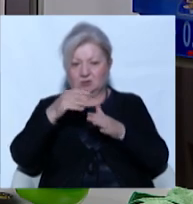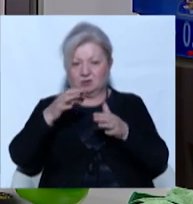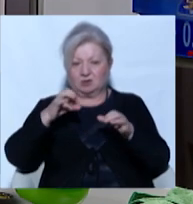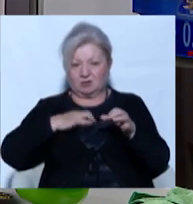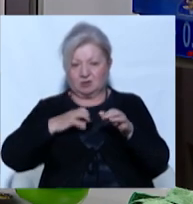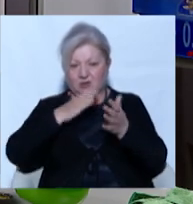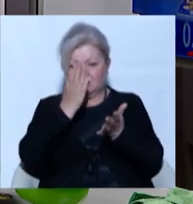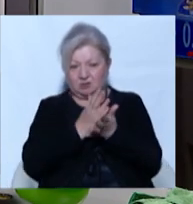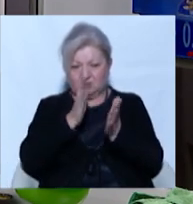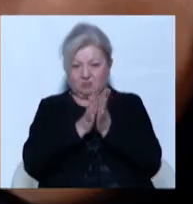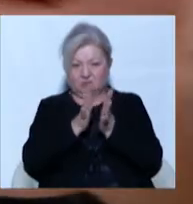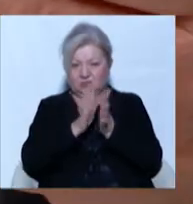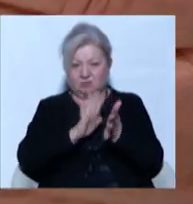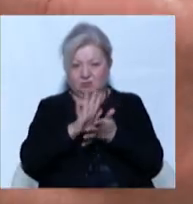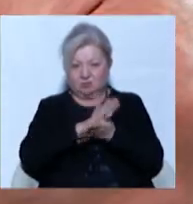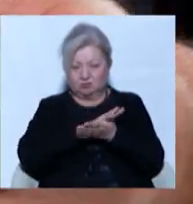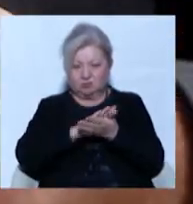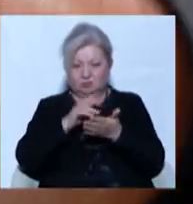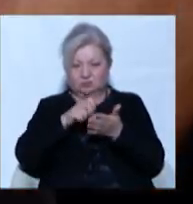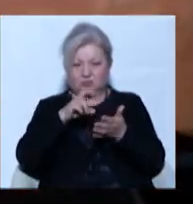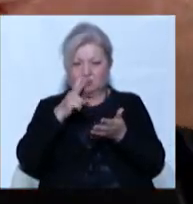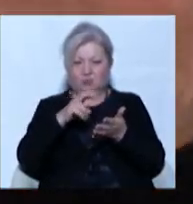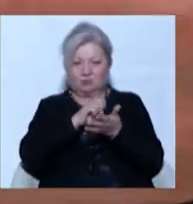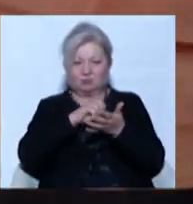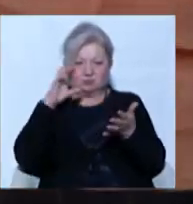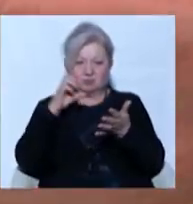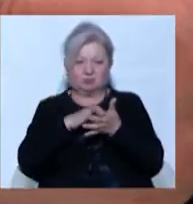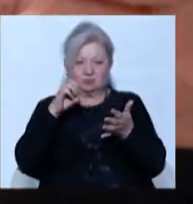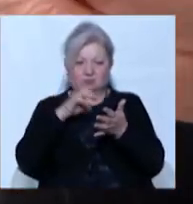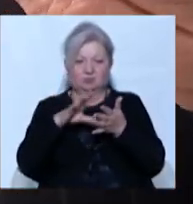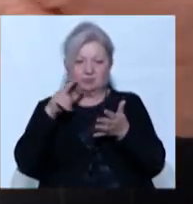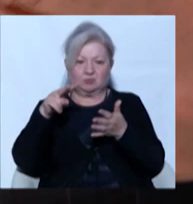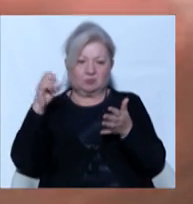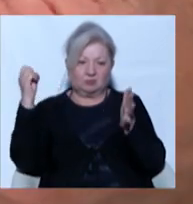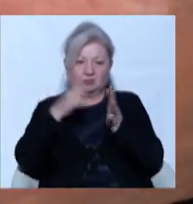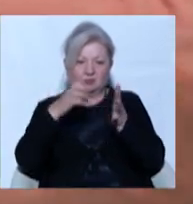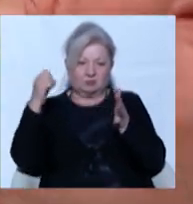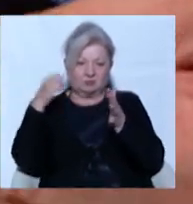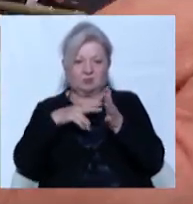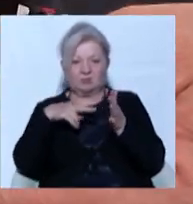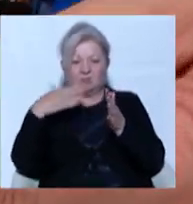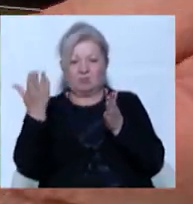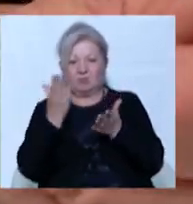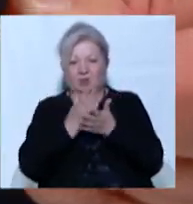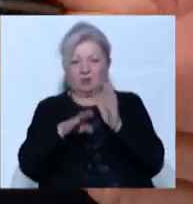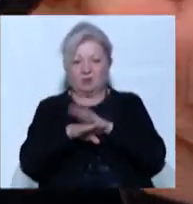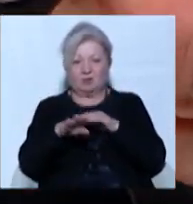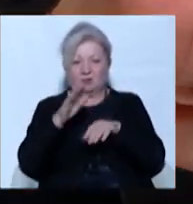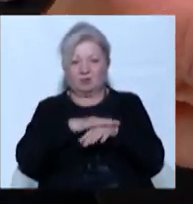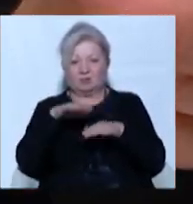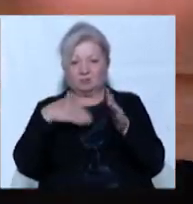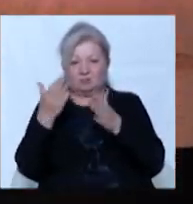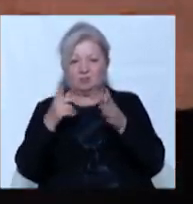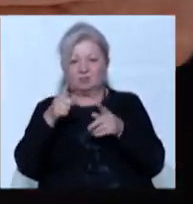ისე ვახსნათ. ორი გამომსხივებელი აქვს, მივიტანე ხელი, ხელი დაბანილი მაქვს თეთრია,